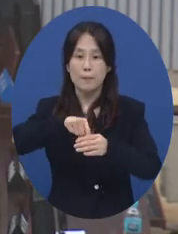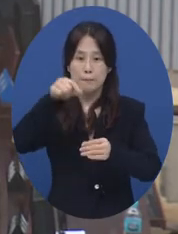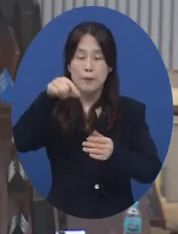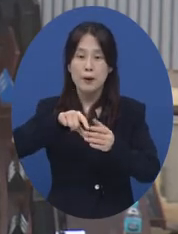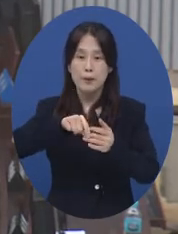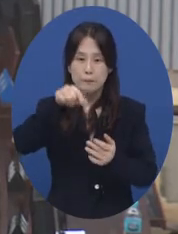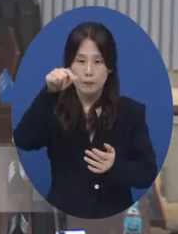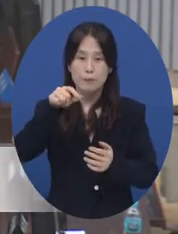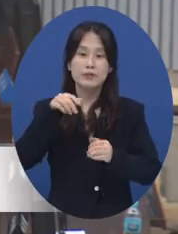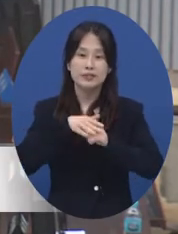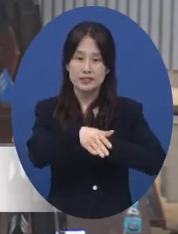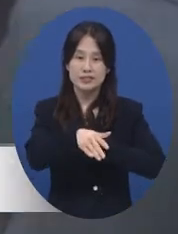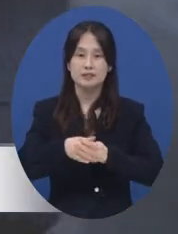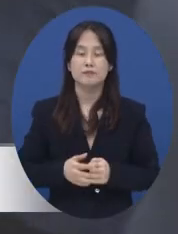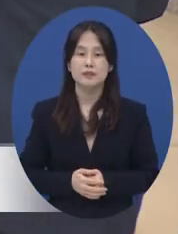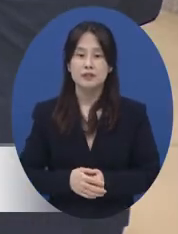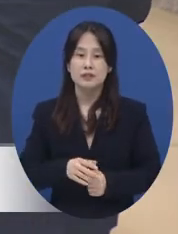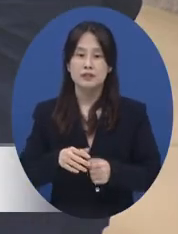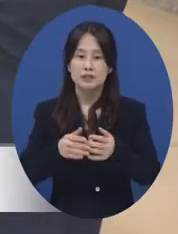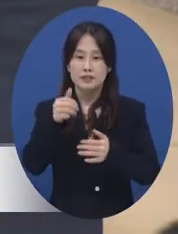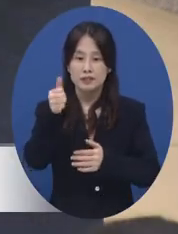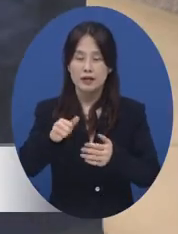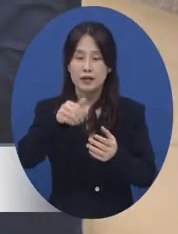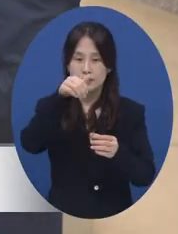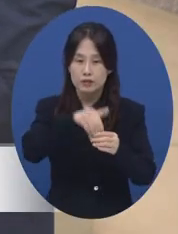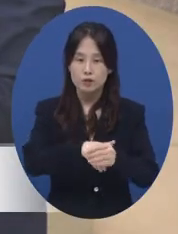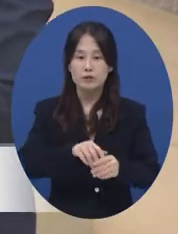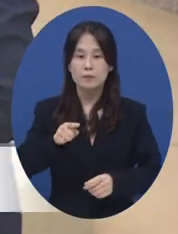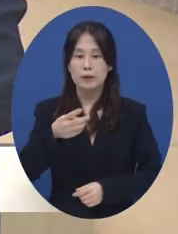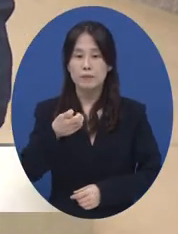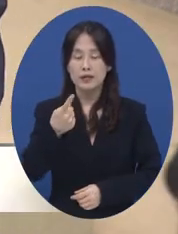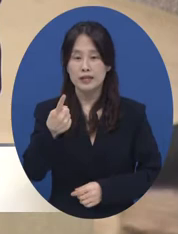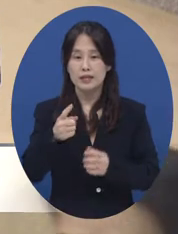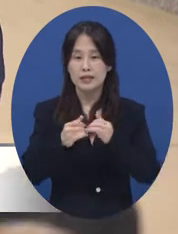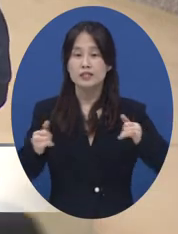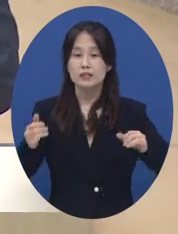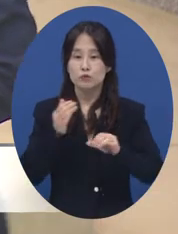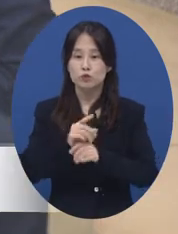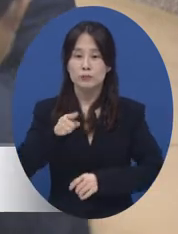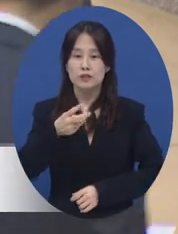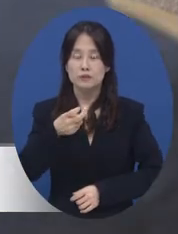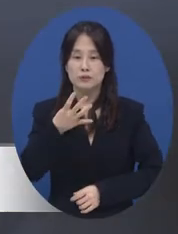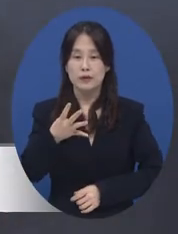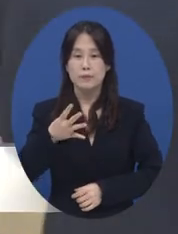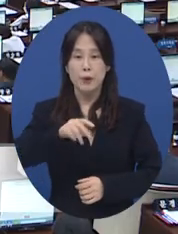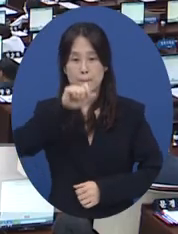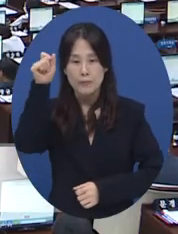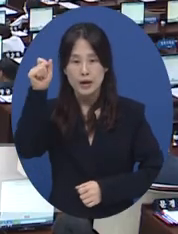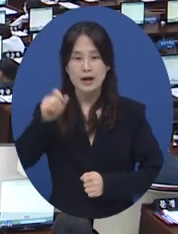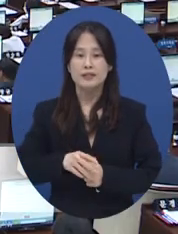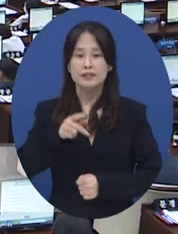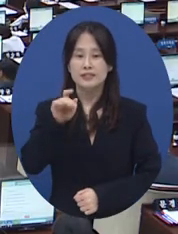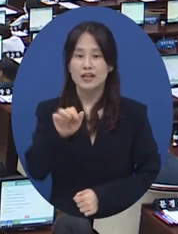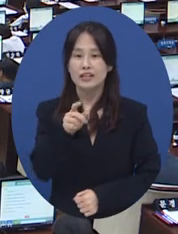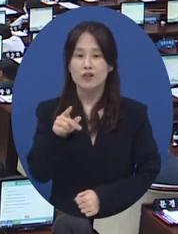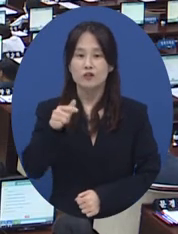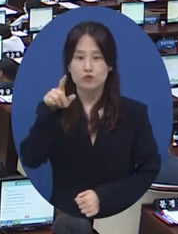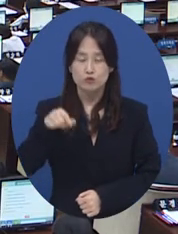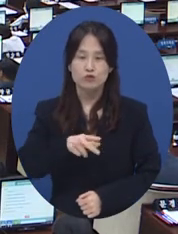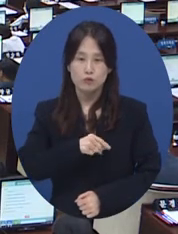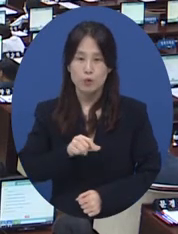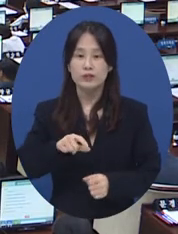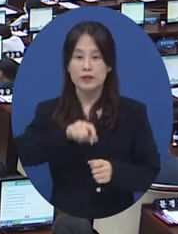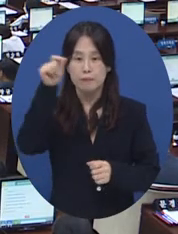졌습니다 1장 선거에서는 재적 인원 100만원 1명 중 핵심을 내 표를 얻은 장현국 의원 이 당선됐습니다